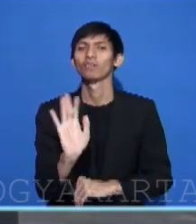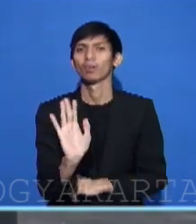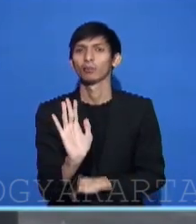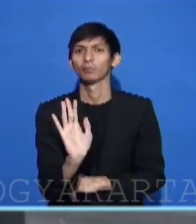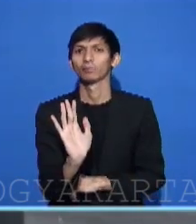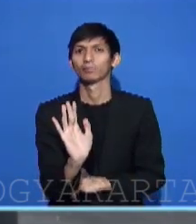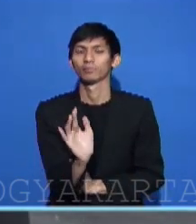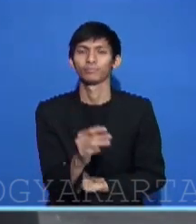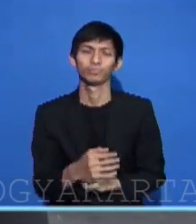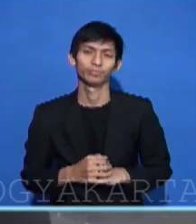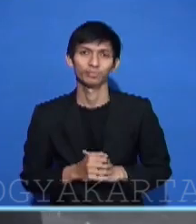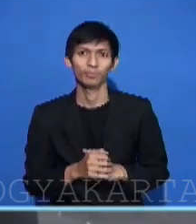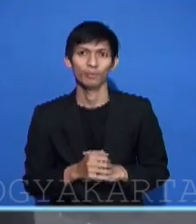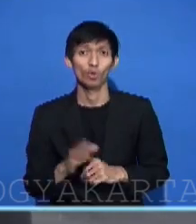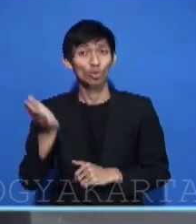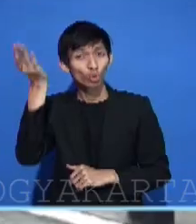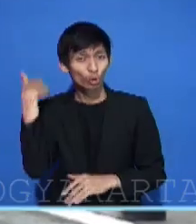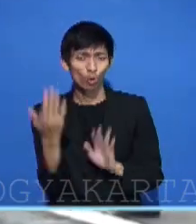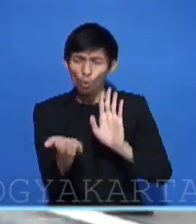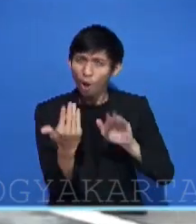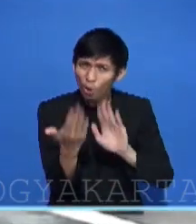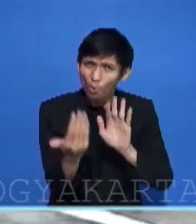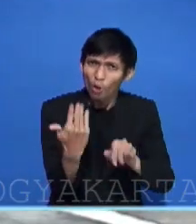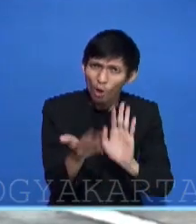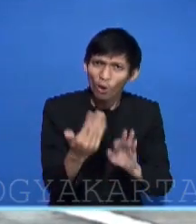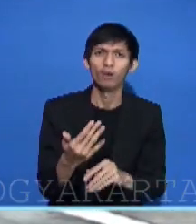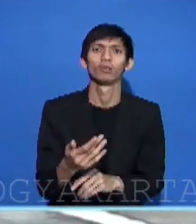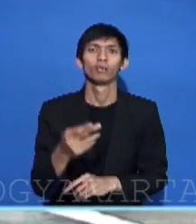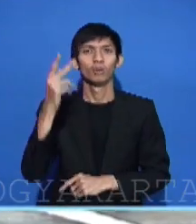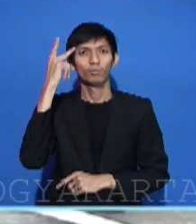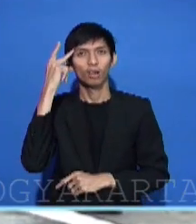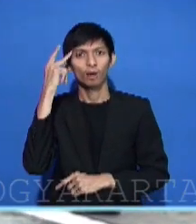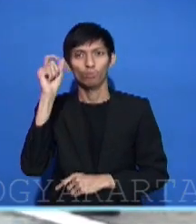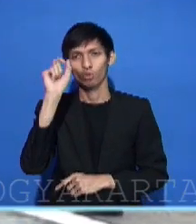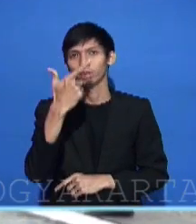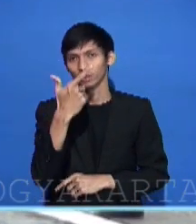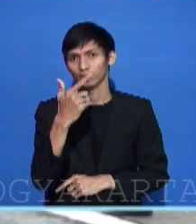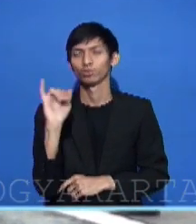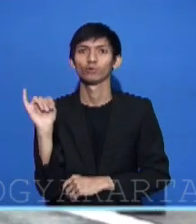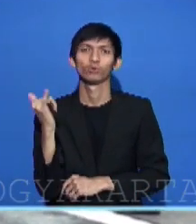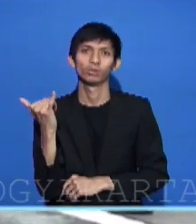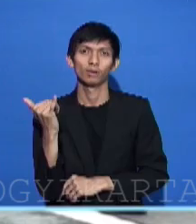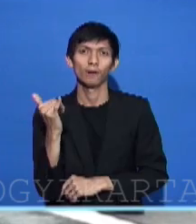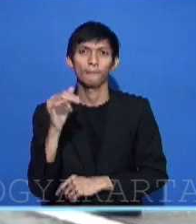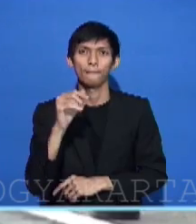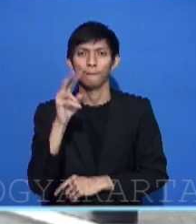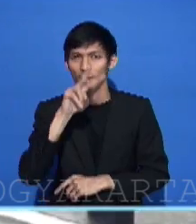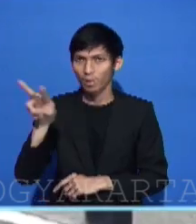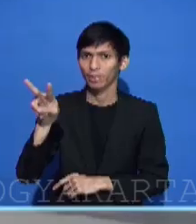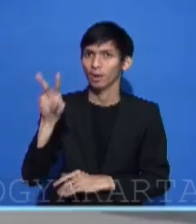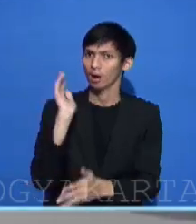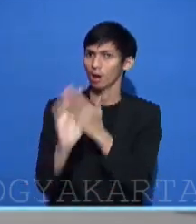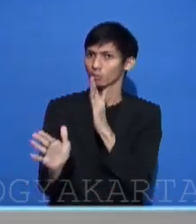gitu nggak ngulang terus ngulang terus kayak gitu Kapolda DIY Irjen palsu yang memantau langsung penerapan ujian